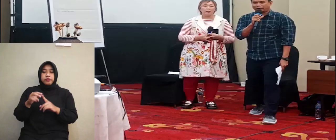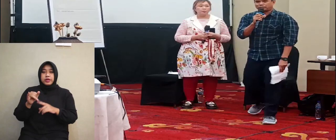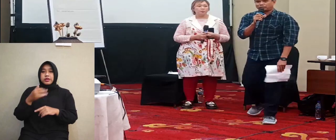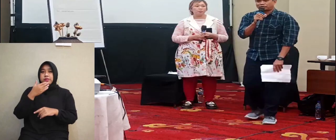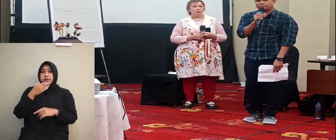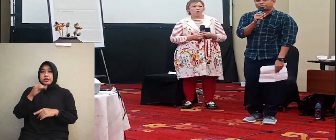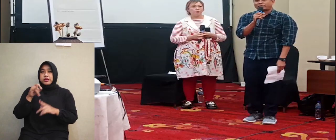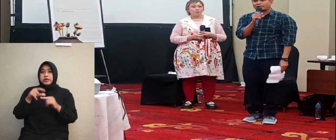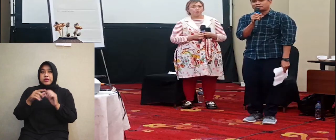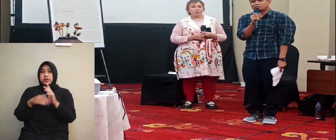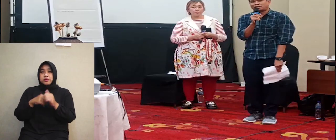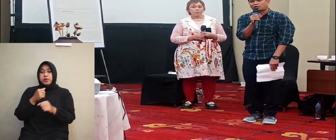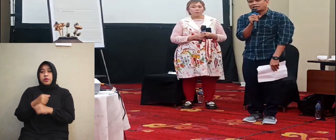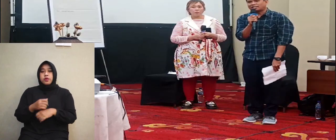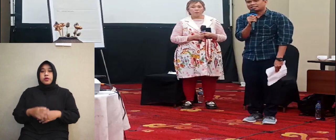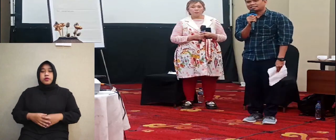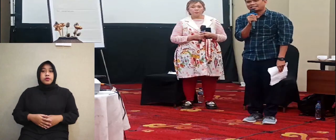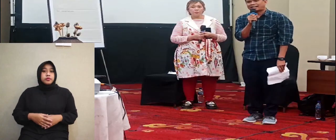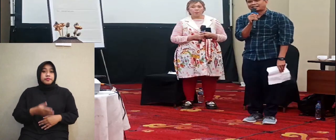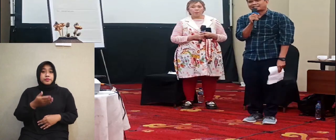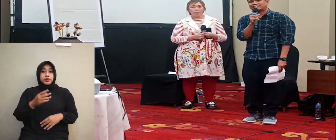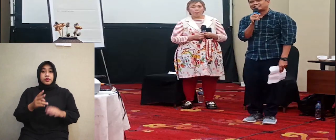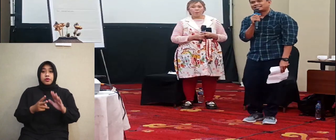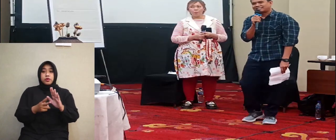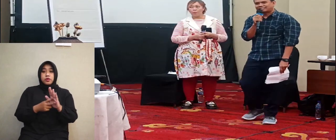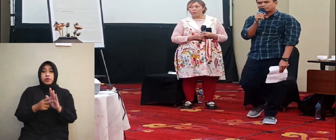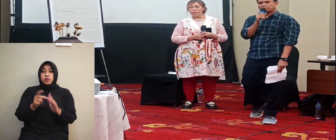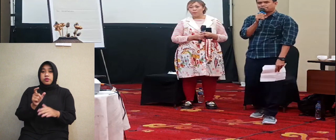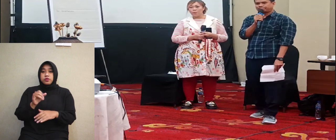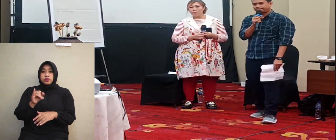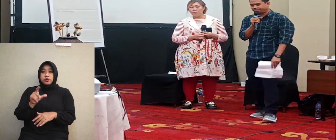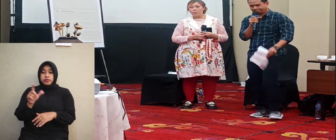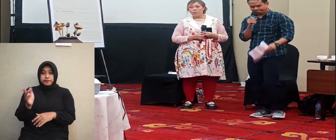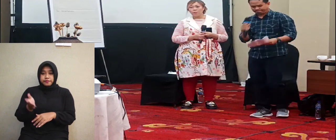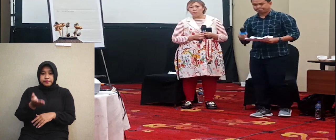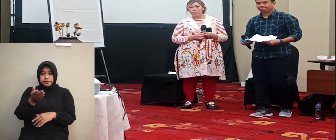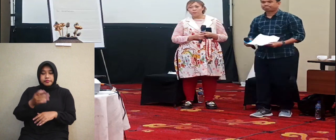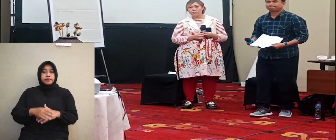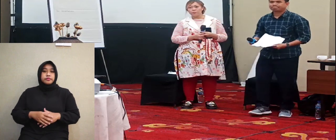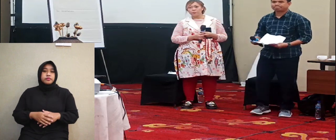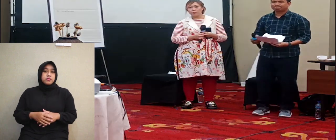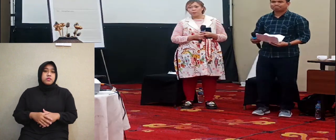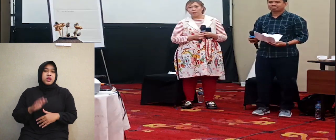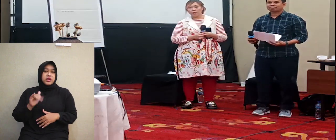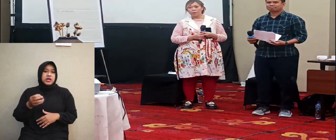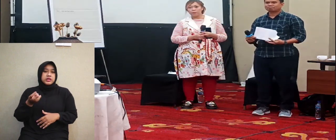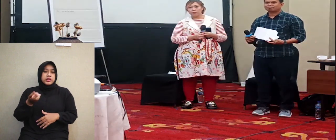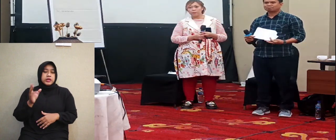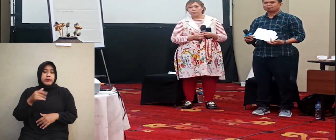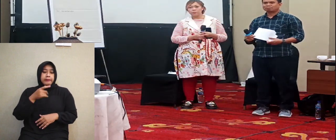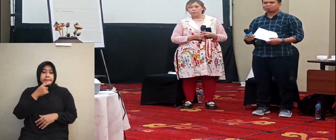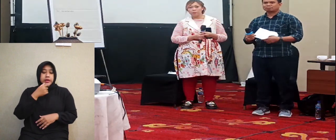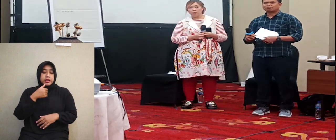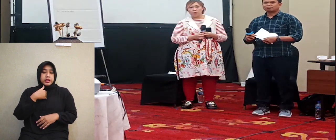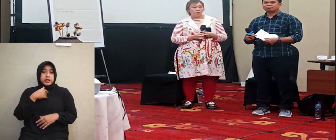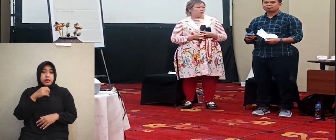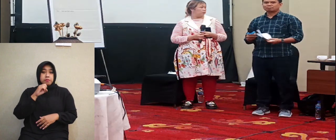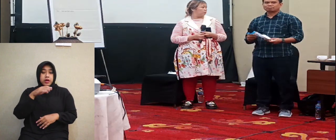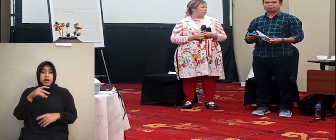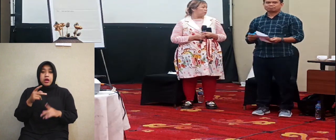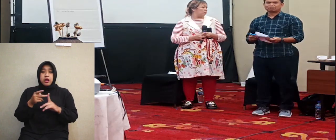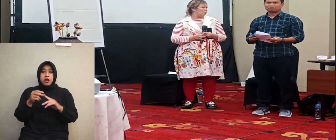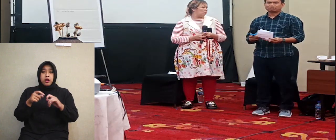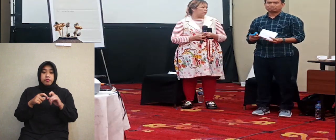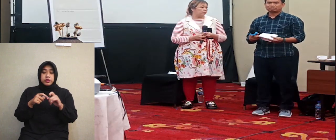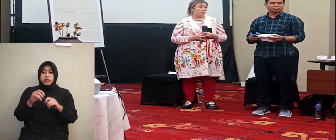Bapak Nurul silahkan tadi sedikit ya Jadi kalau tadi Mas Hafiz Mbak